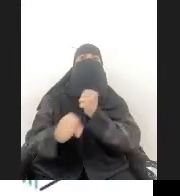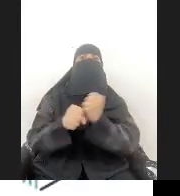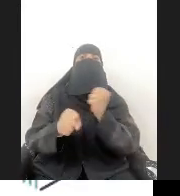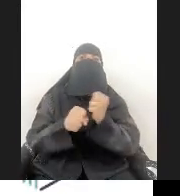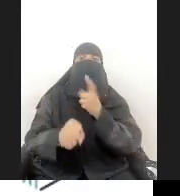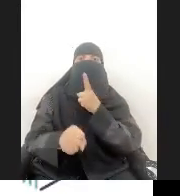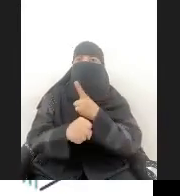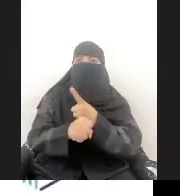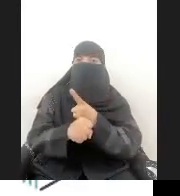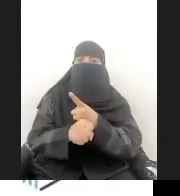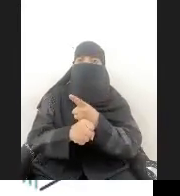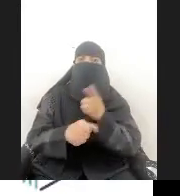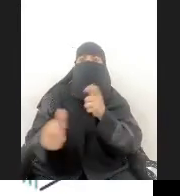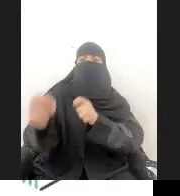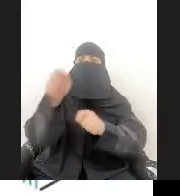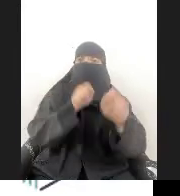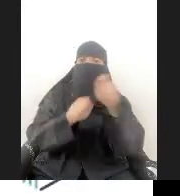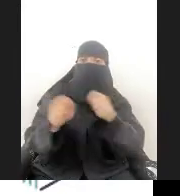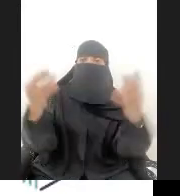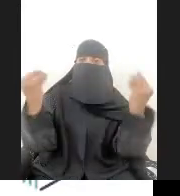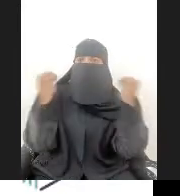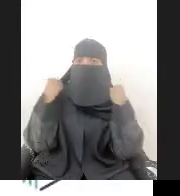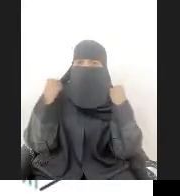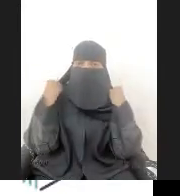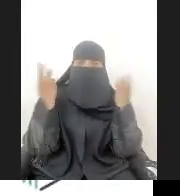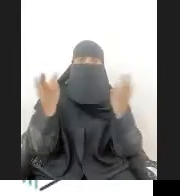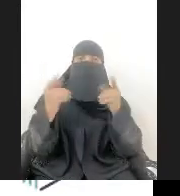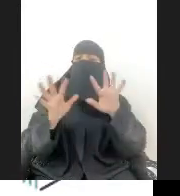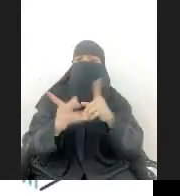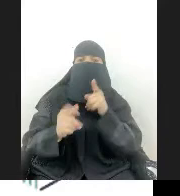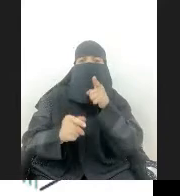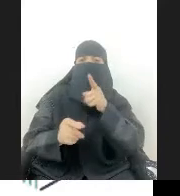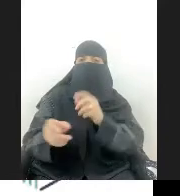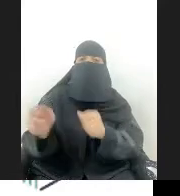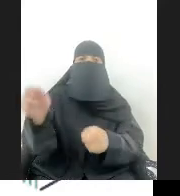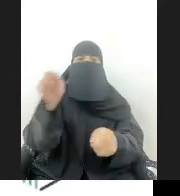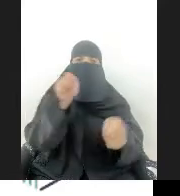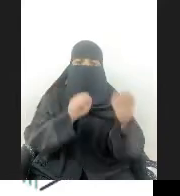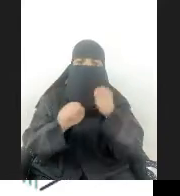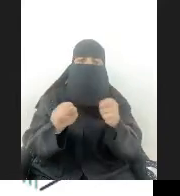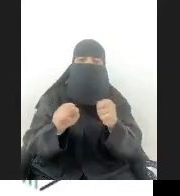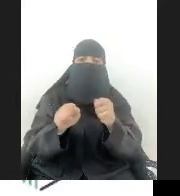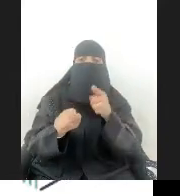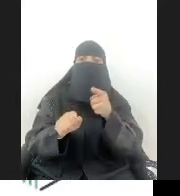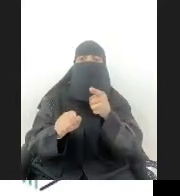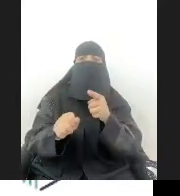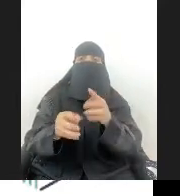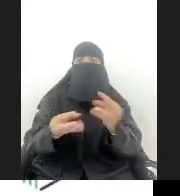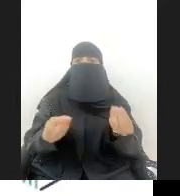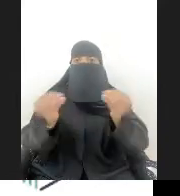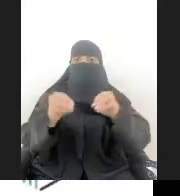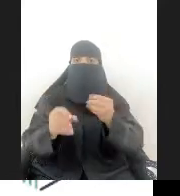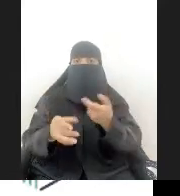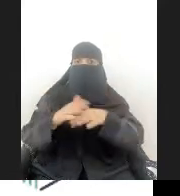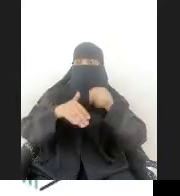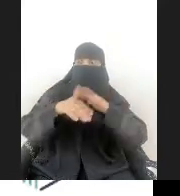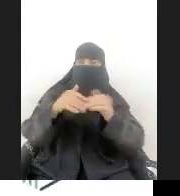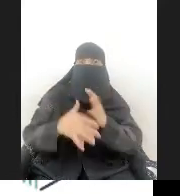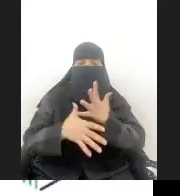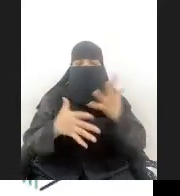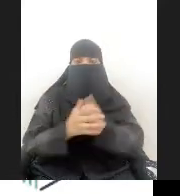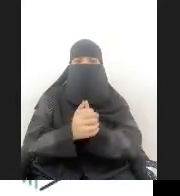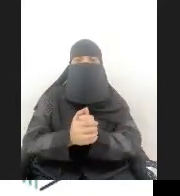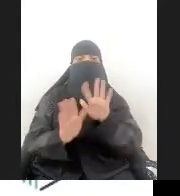الأنشطة التعليمية. ما هي الأنشطة التي ستزود الطالب بالمعرفة والمهارات اللازمة؟ أنت الآن أصبحت في هذه المرحلة، الهدف